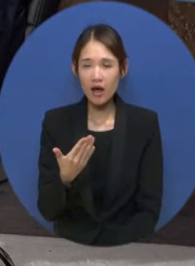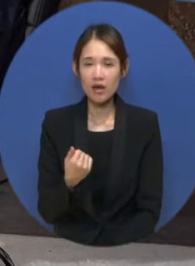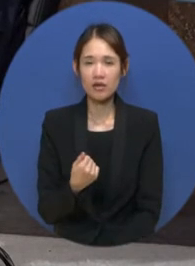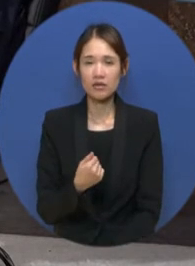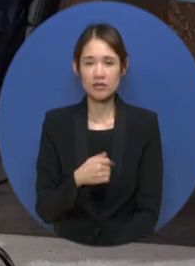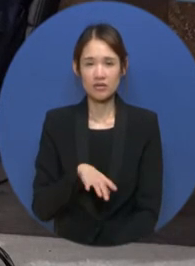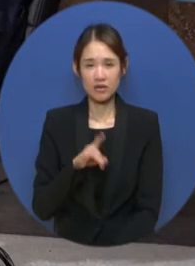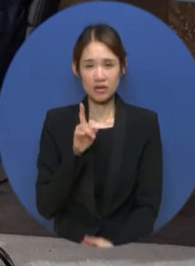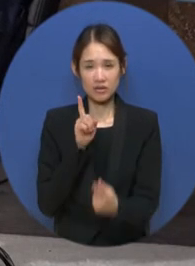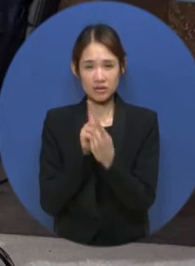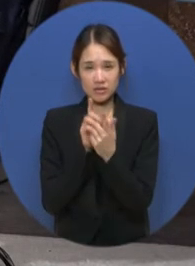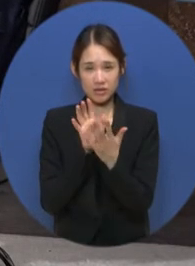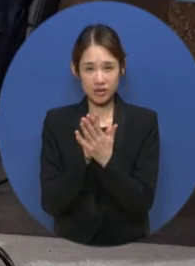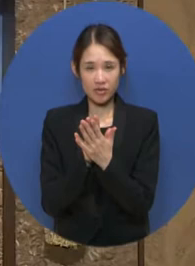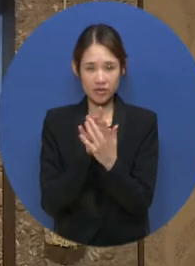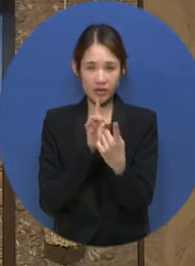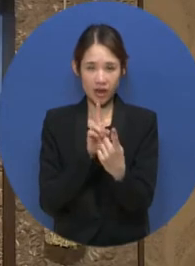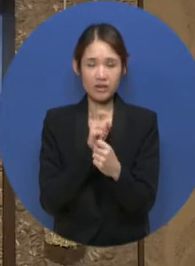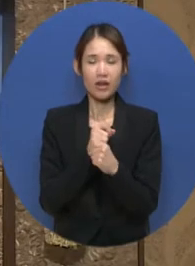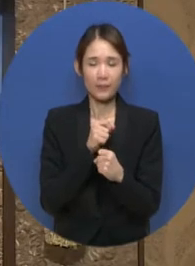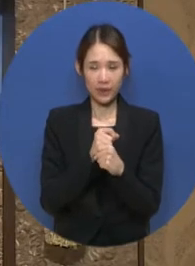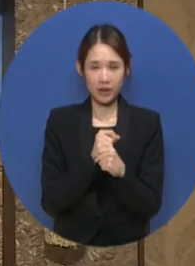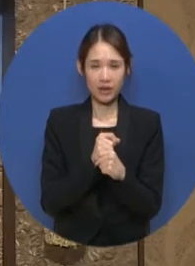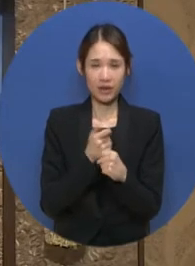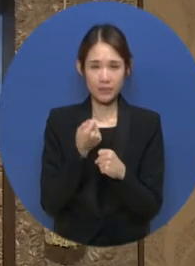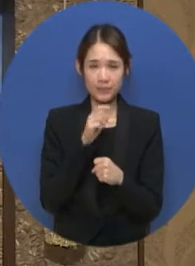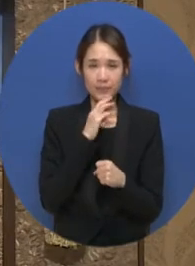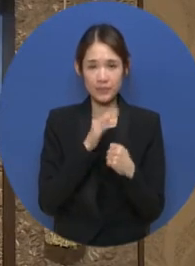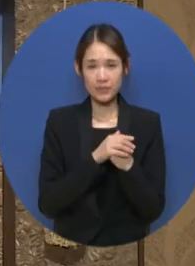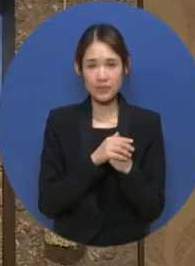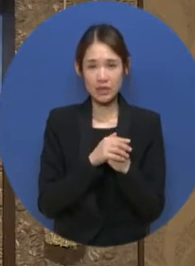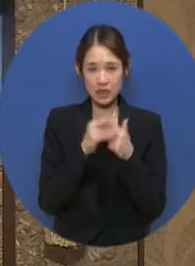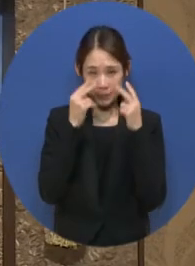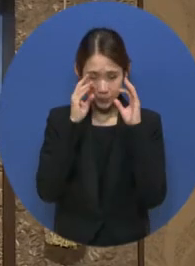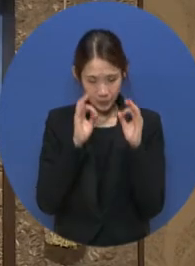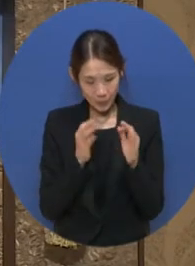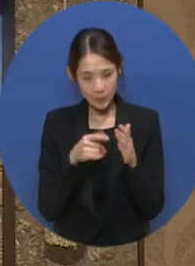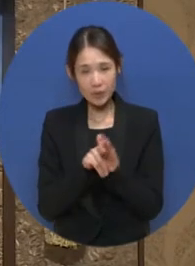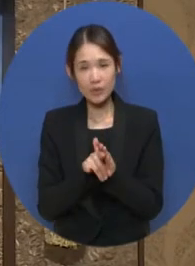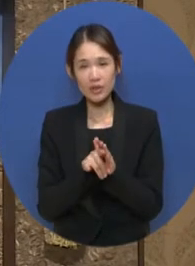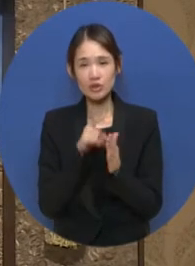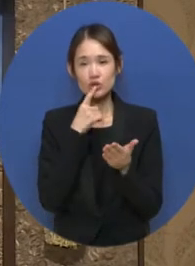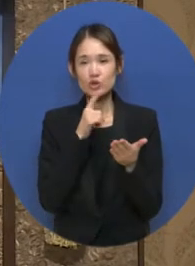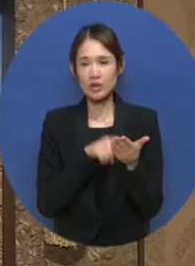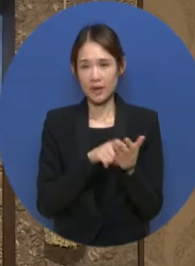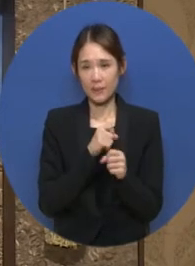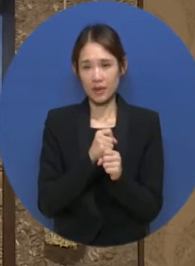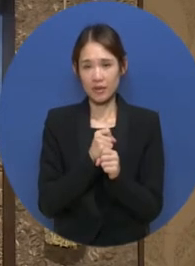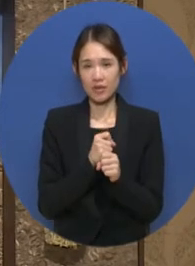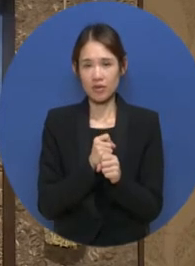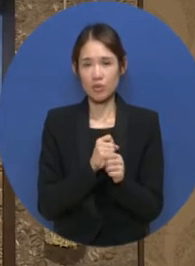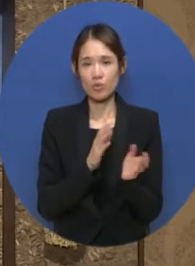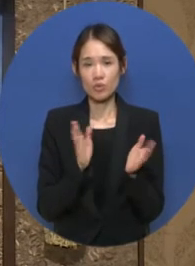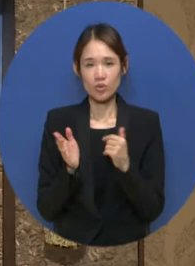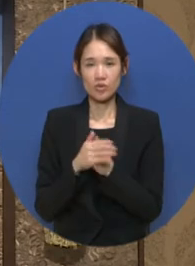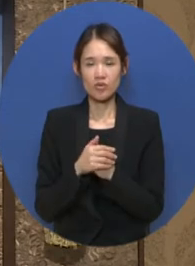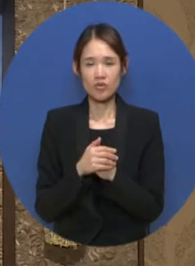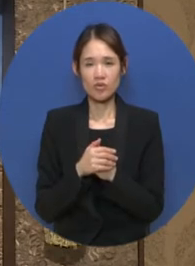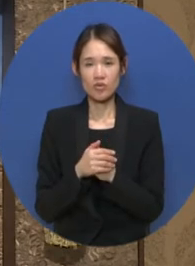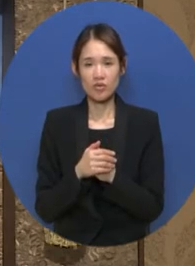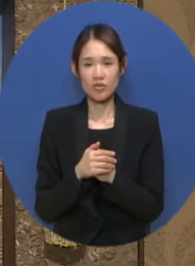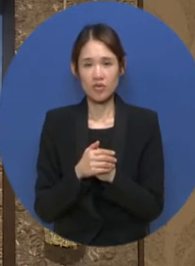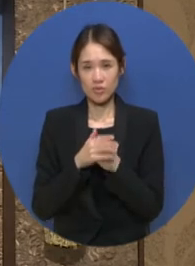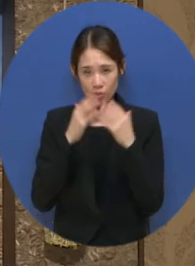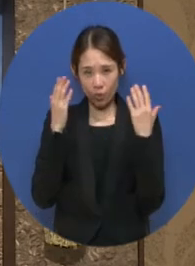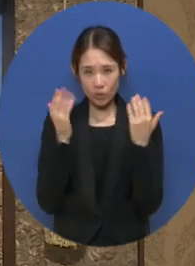어이 딴 당사자들을 대상으로서 만들었구요 이제 그들이 이제 볼 수 있게끔 하기 위해서 좀 더 쉬운 버전으로 만들었구요 근데 사실은 이